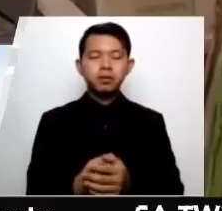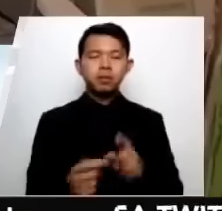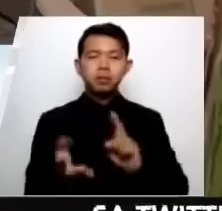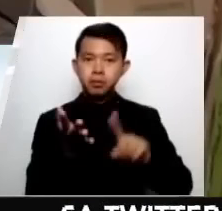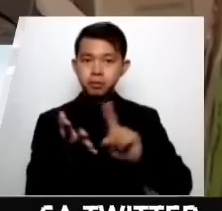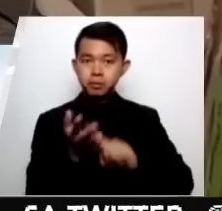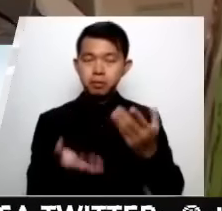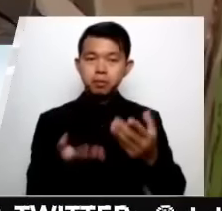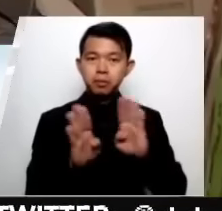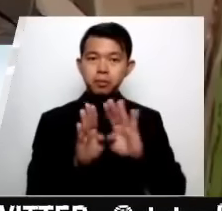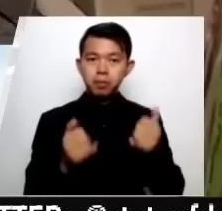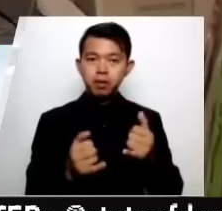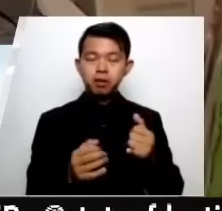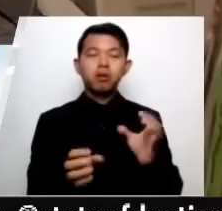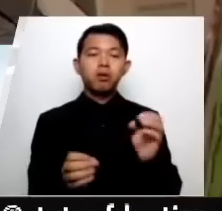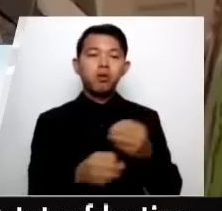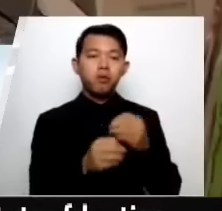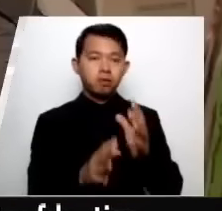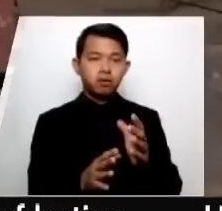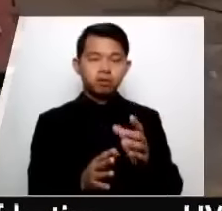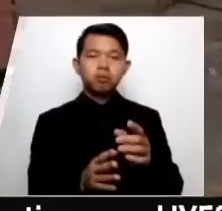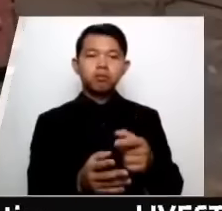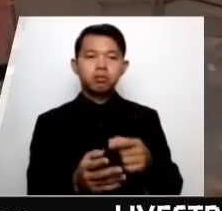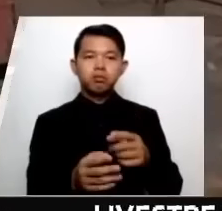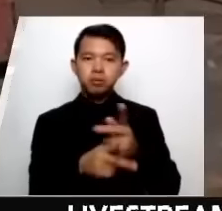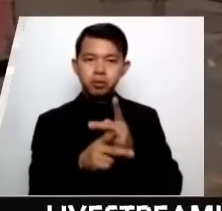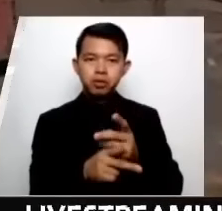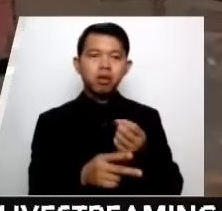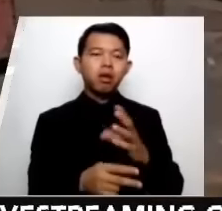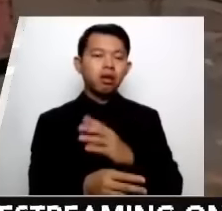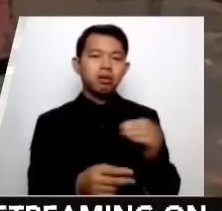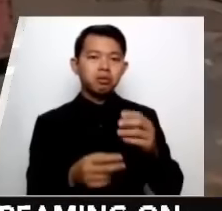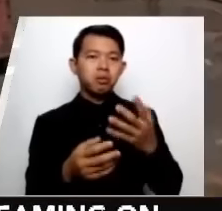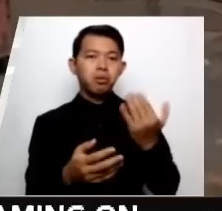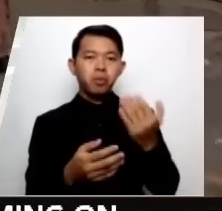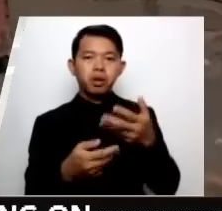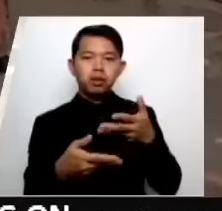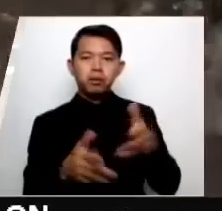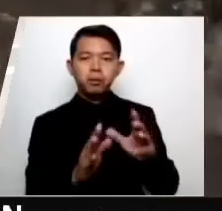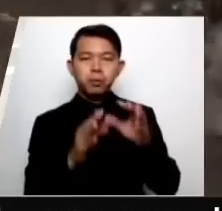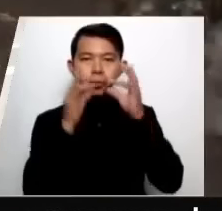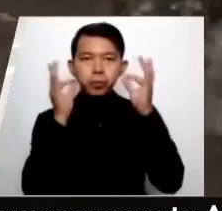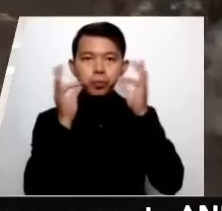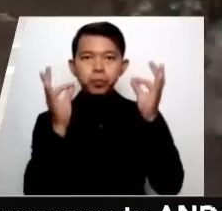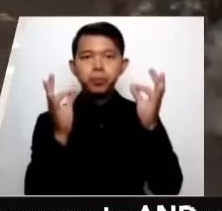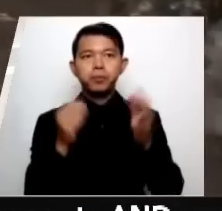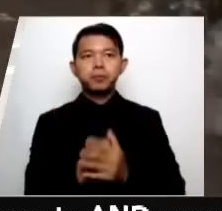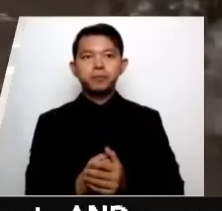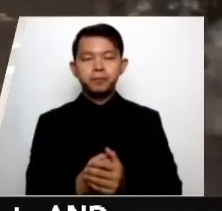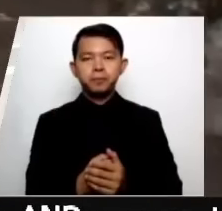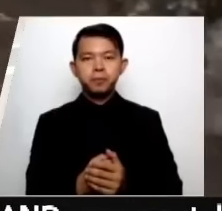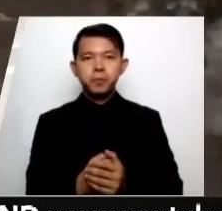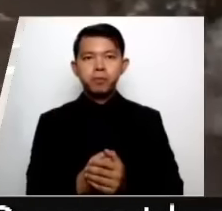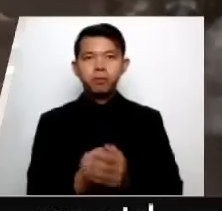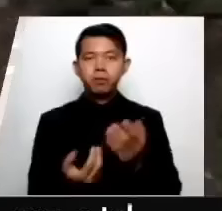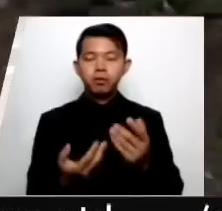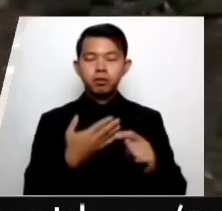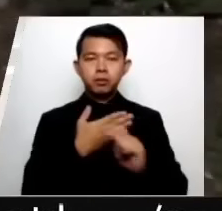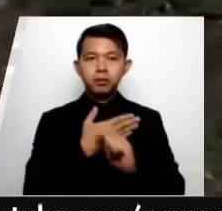ang pagpapakawala sa mga pusa. We ask na temporarily i-hold muna niya yung kanyang